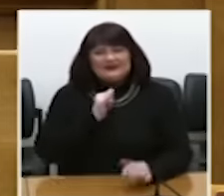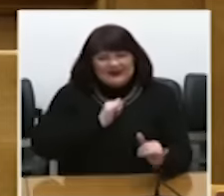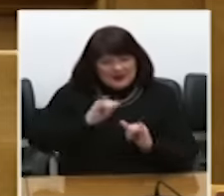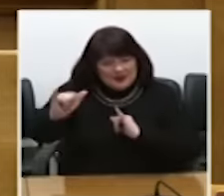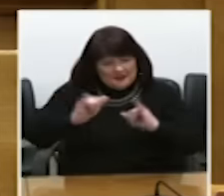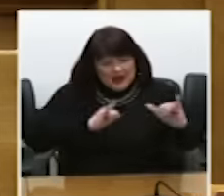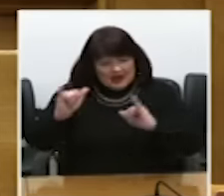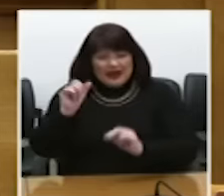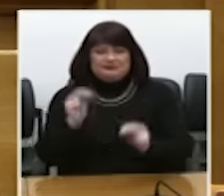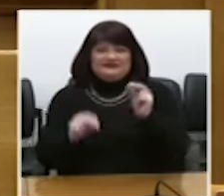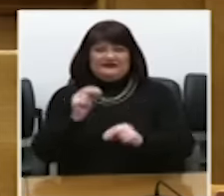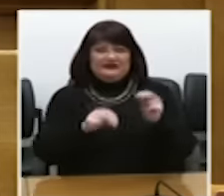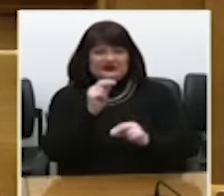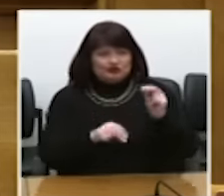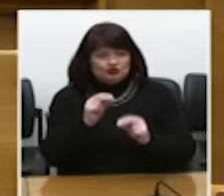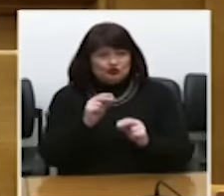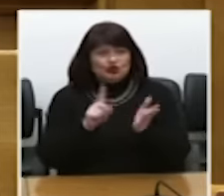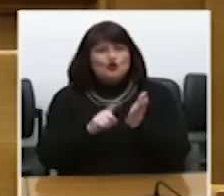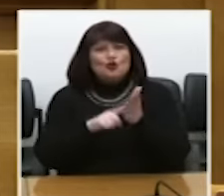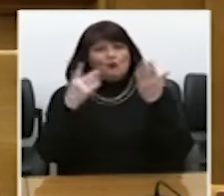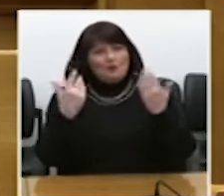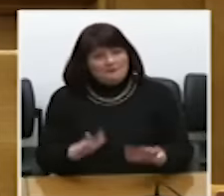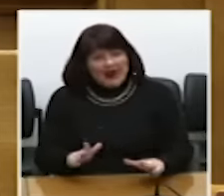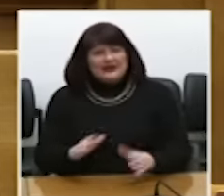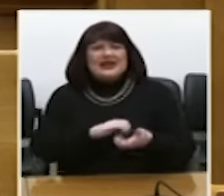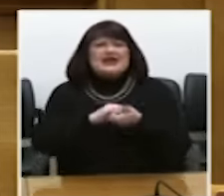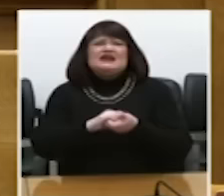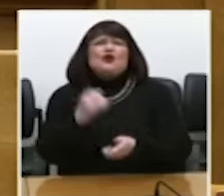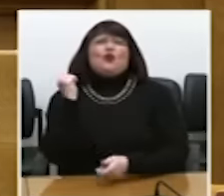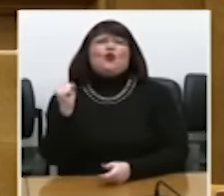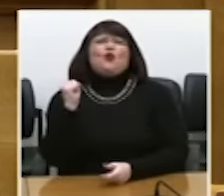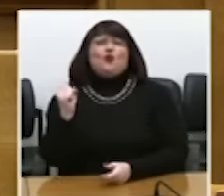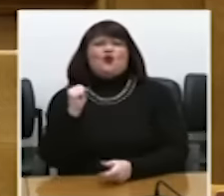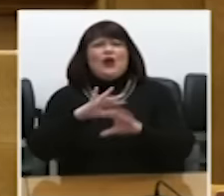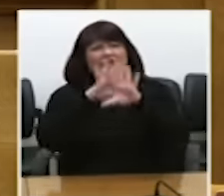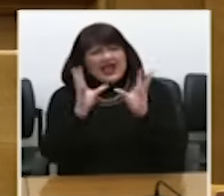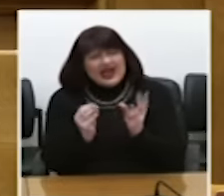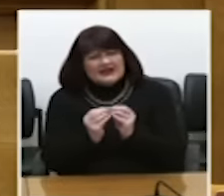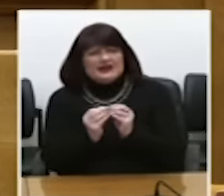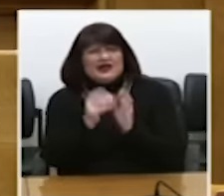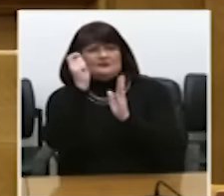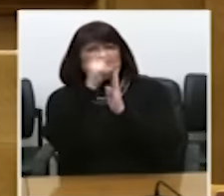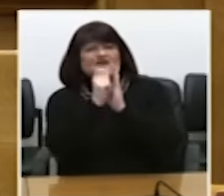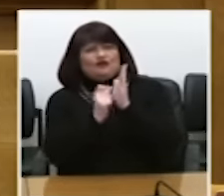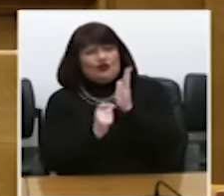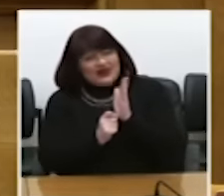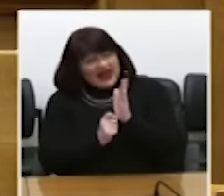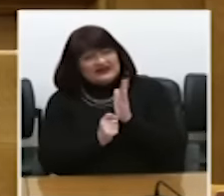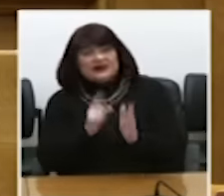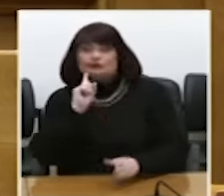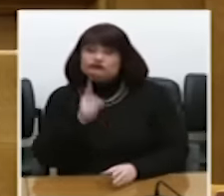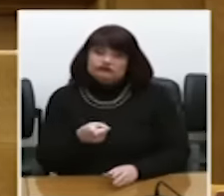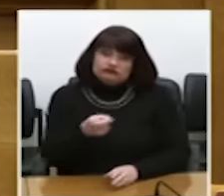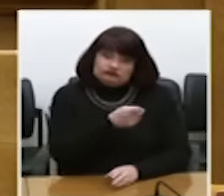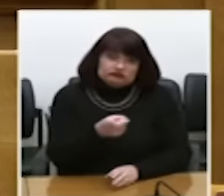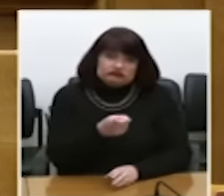ψηφοφοριών που νομοθετήσατε και για τα συνδικάτα, των ενιαίων ψηφοδελτίων που προσπαθείτε επιτυχώς να επιβάλλετε και στους